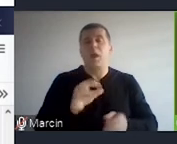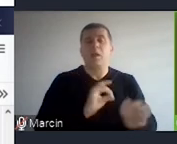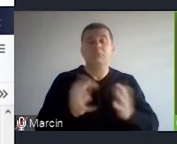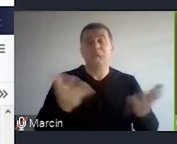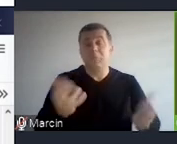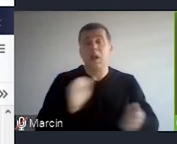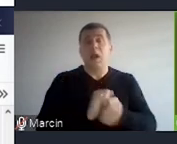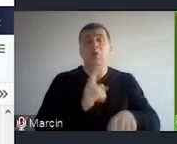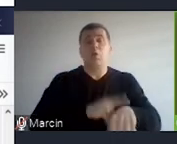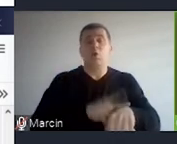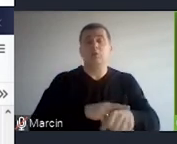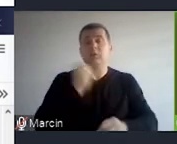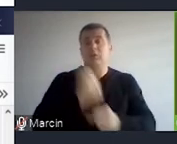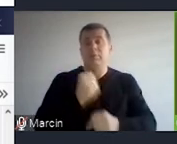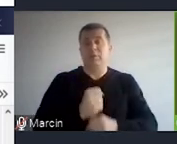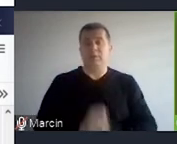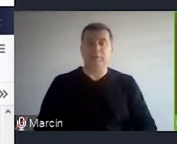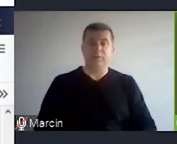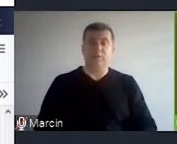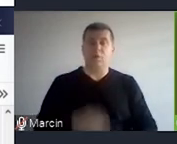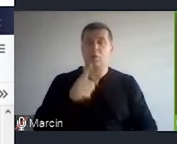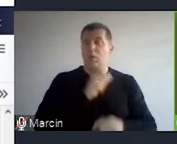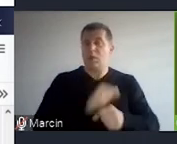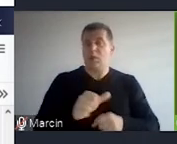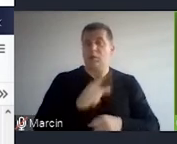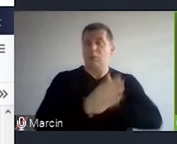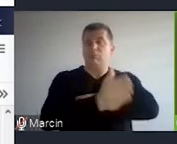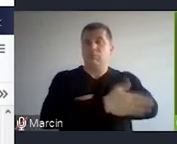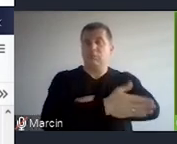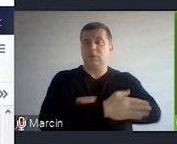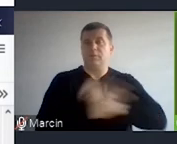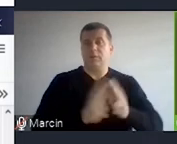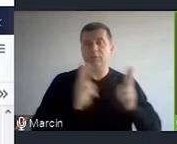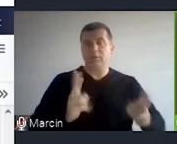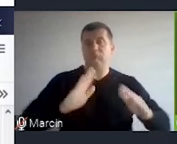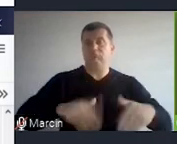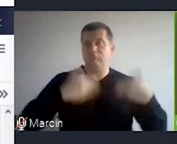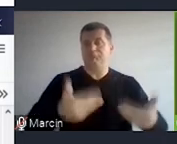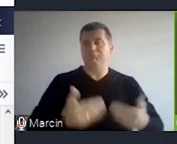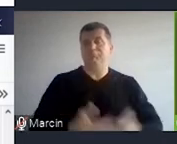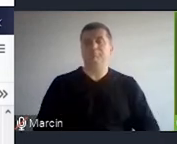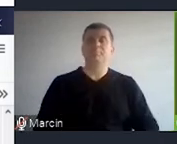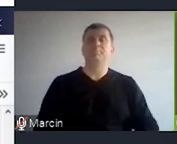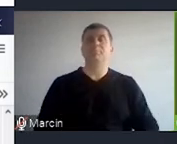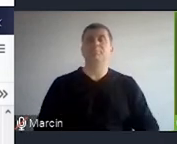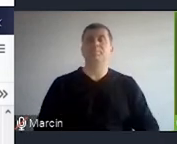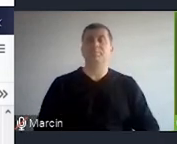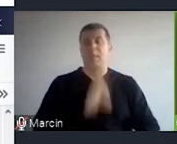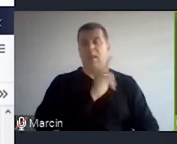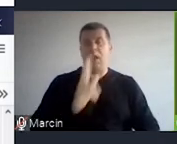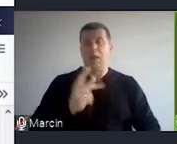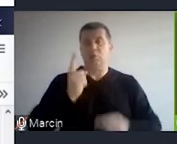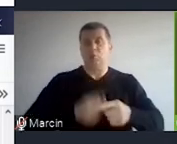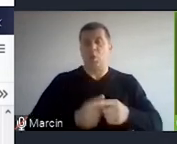wymiar godzin pracy. To jest ten podstawowy zakres sprawozdawczości. Każdy